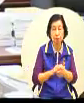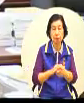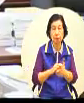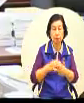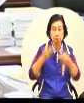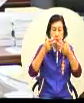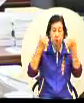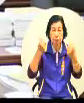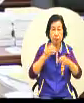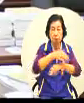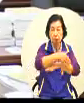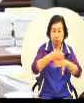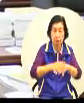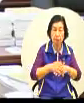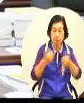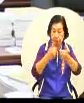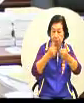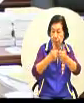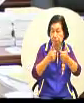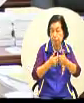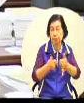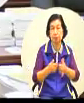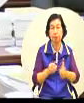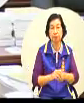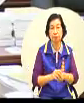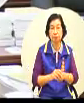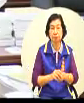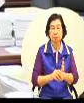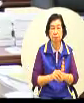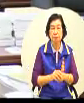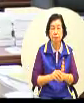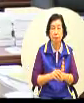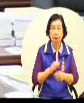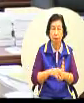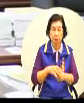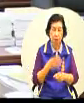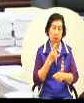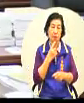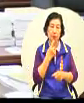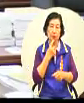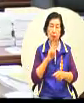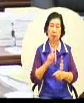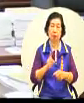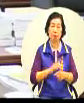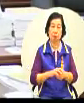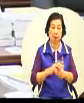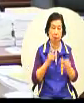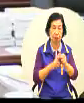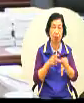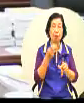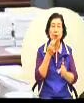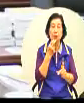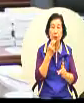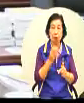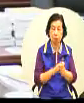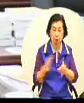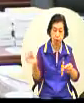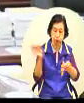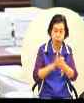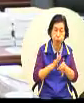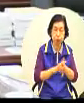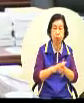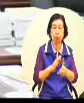产业计划的会议，要点出这个大毛病。因为有许多是中央补助的产业计